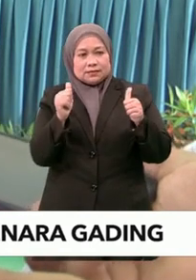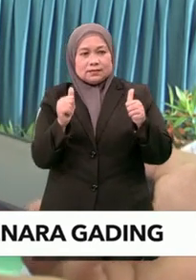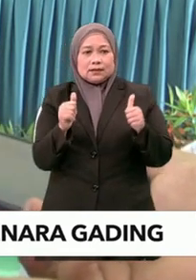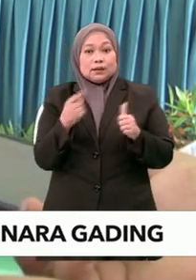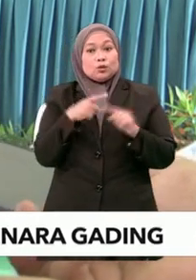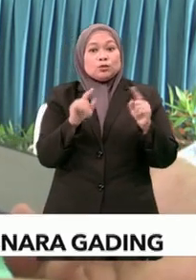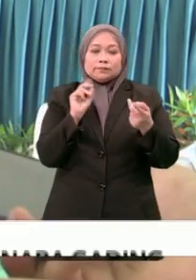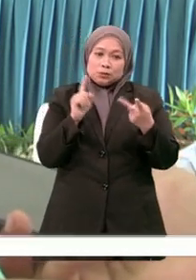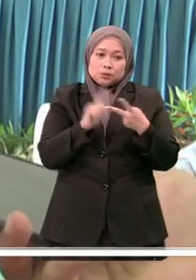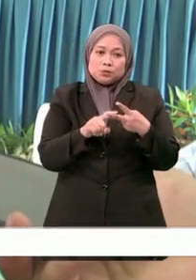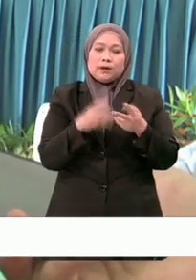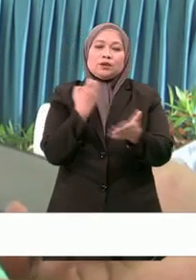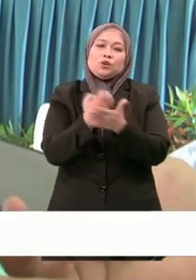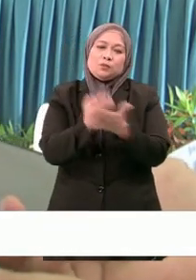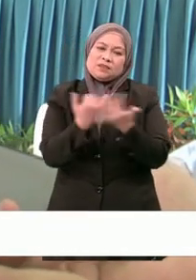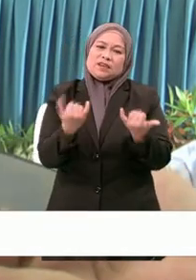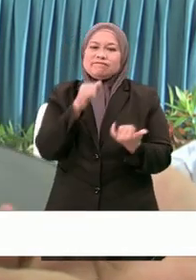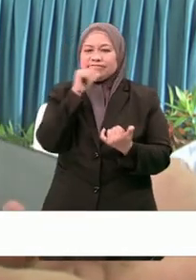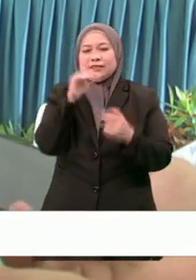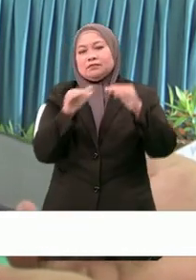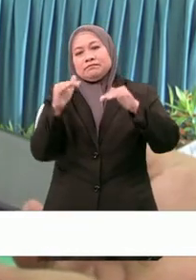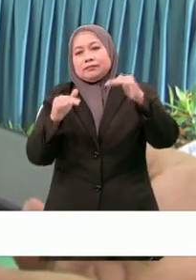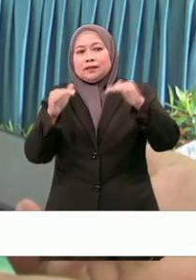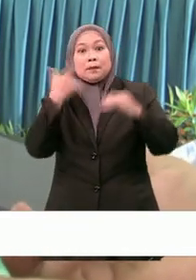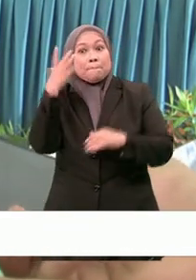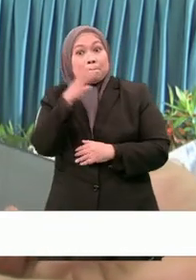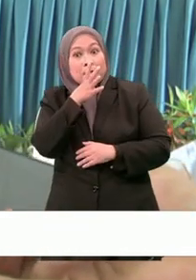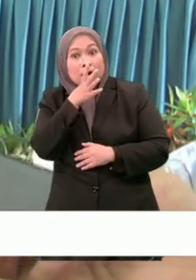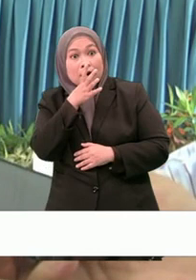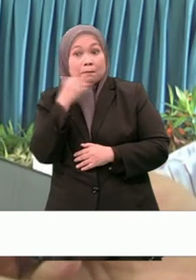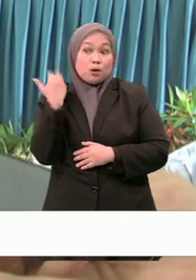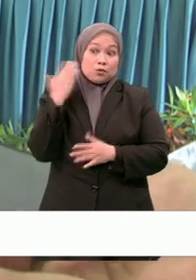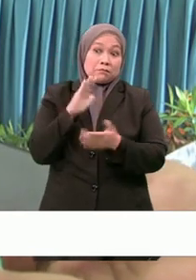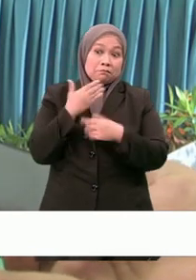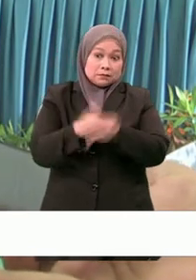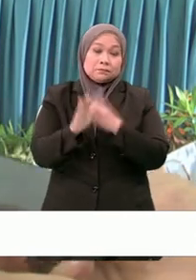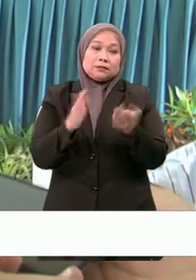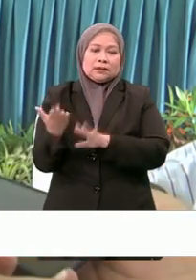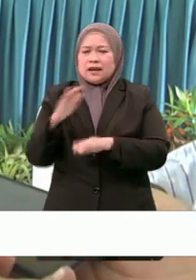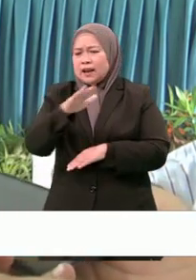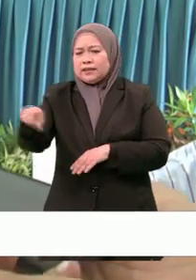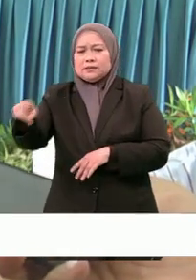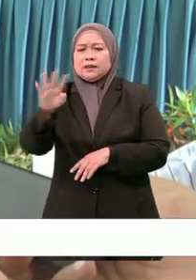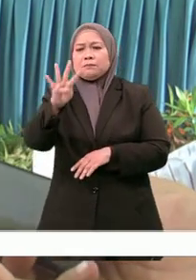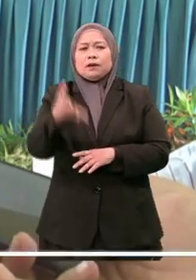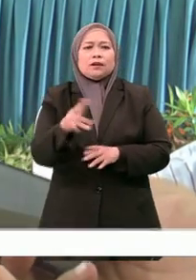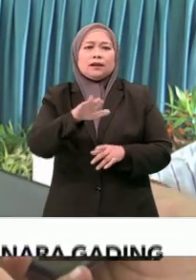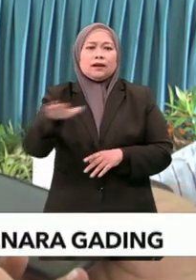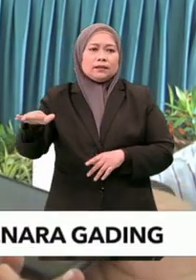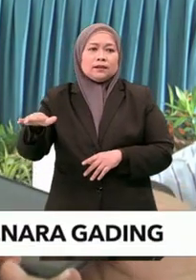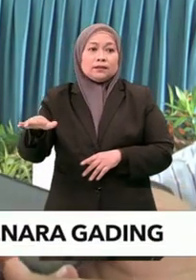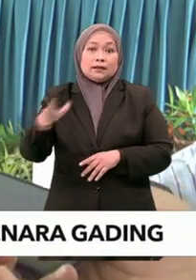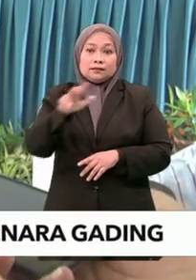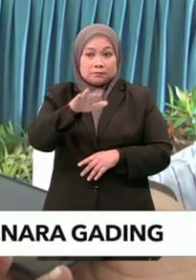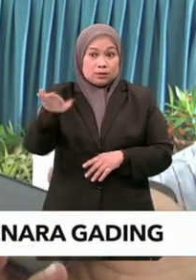untuk seken ekonomi Emak saya baru Pak meninggal dan ada adik saya ada 4 orang